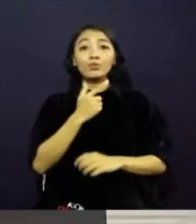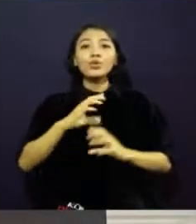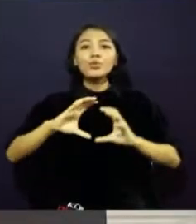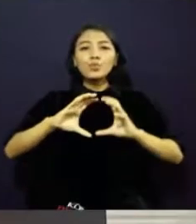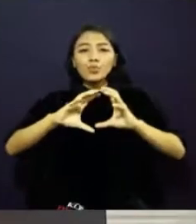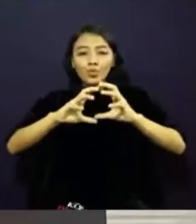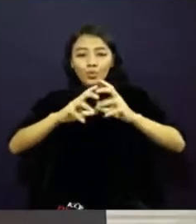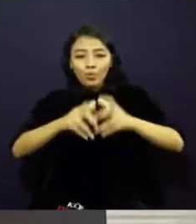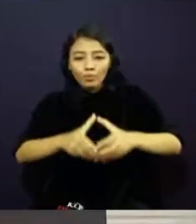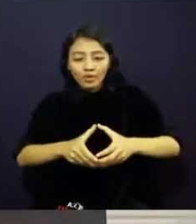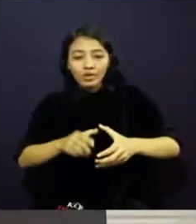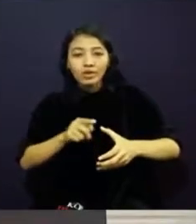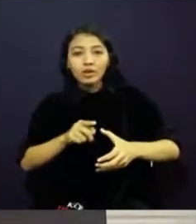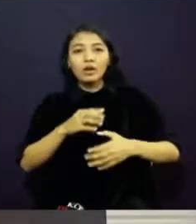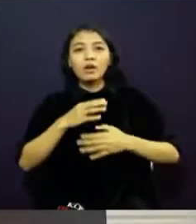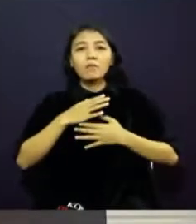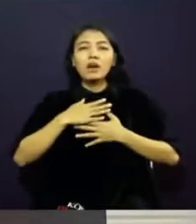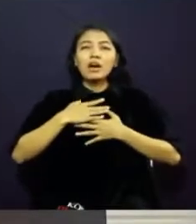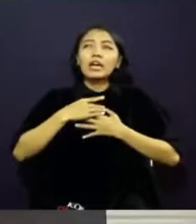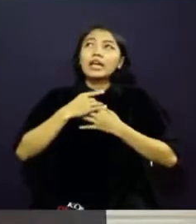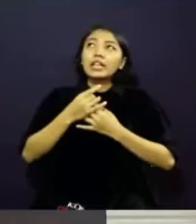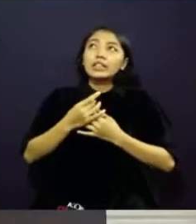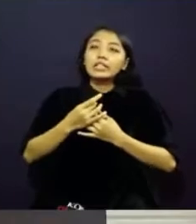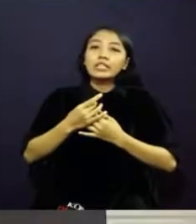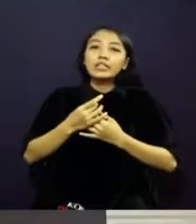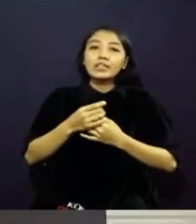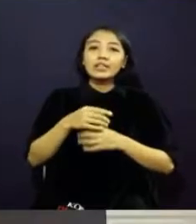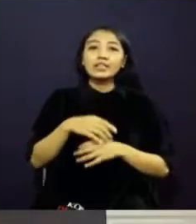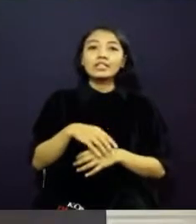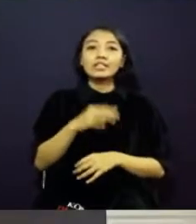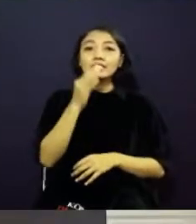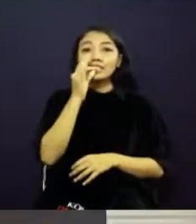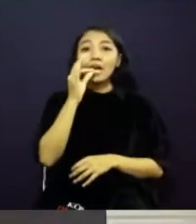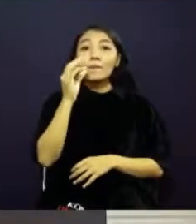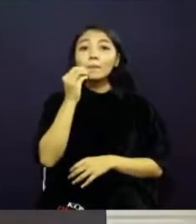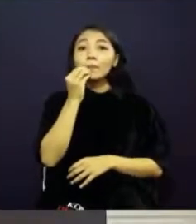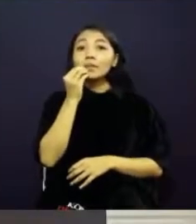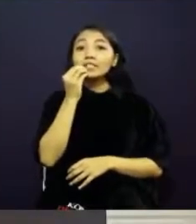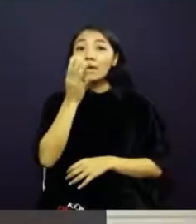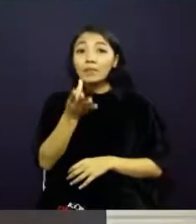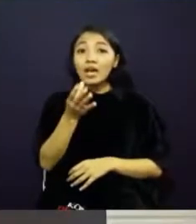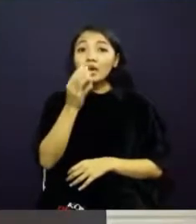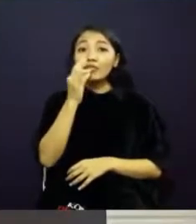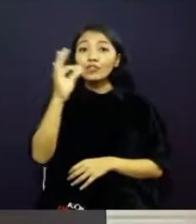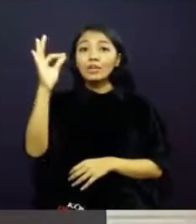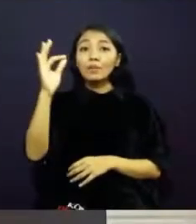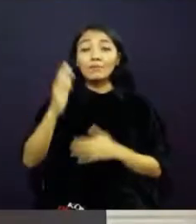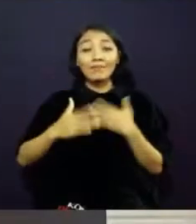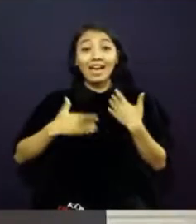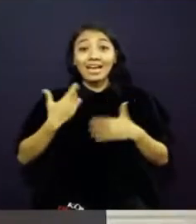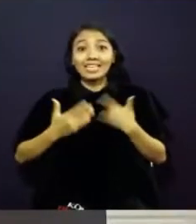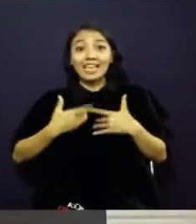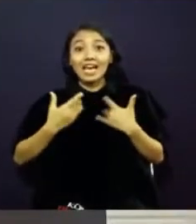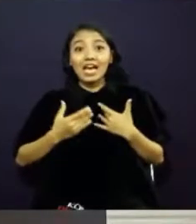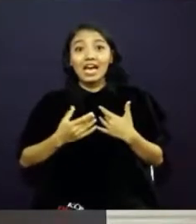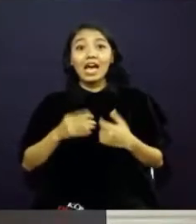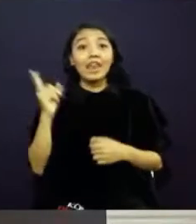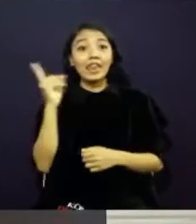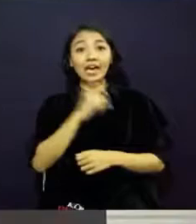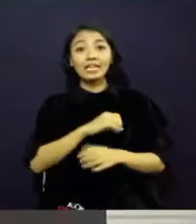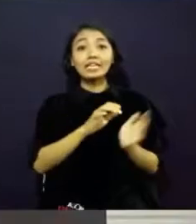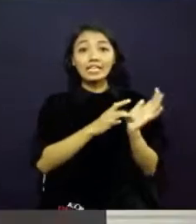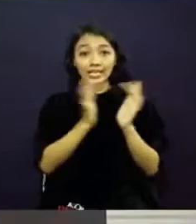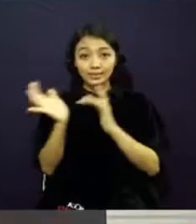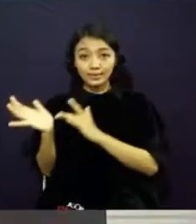telah menghayati Sabda bahagia yang diwartakan Yesus dan Yesus